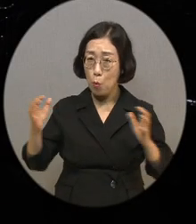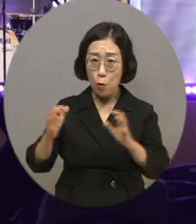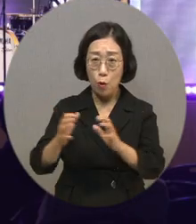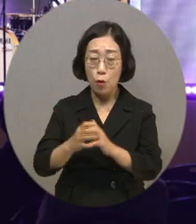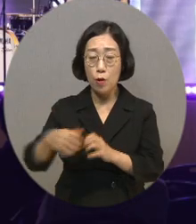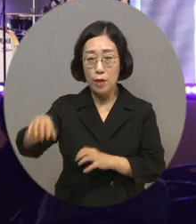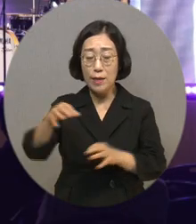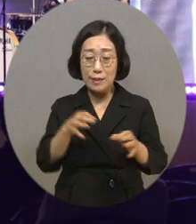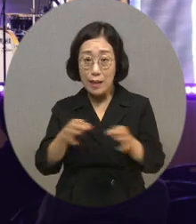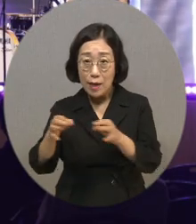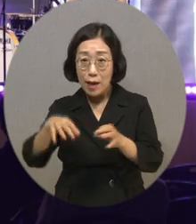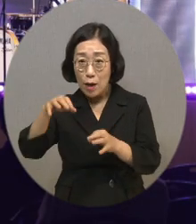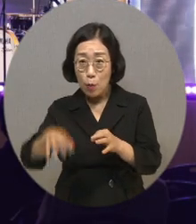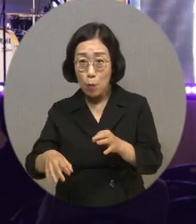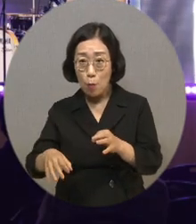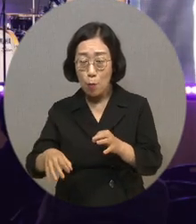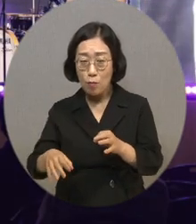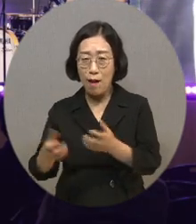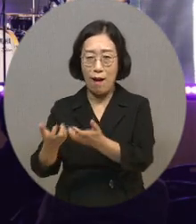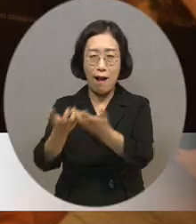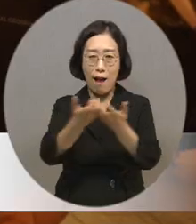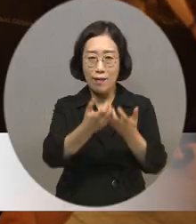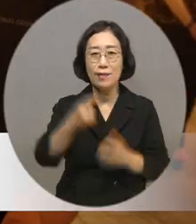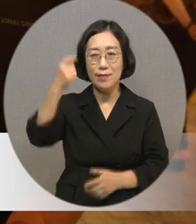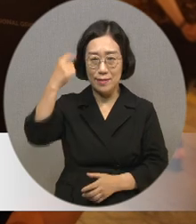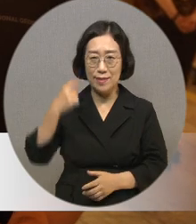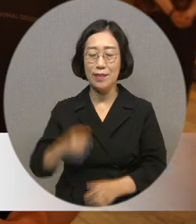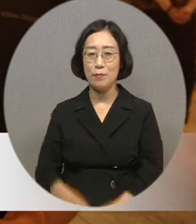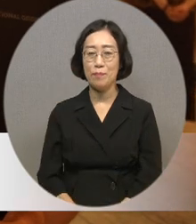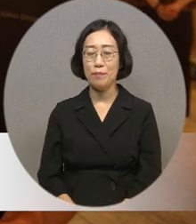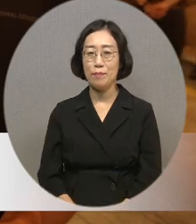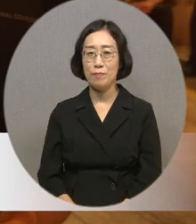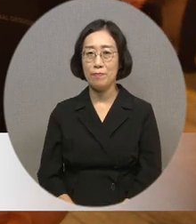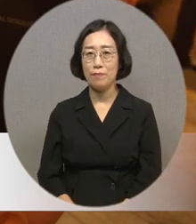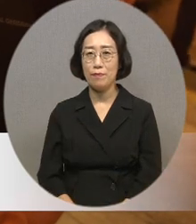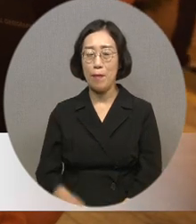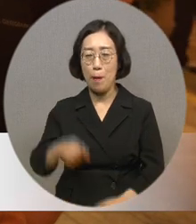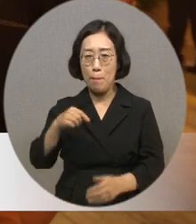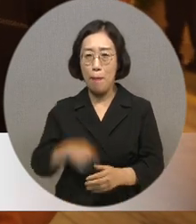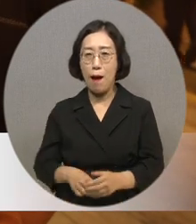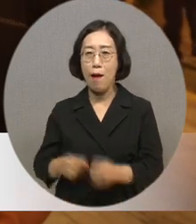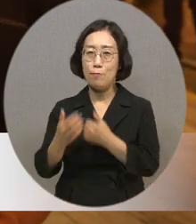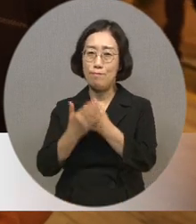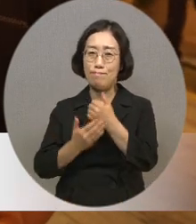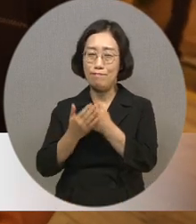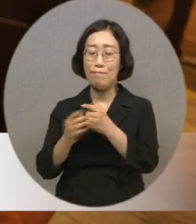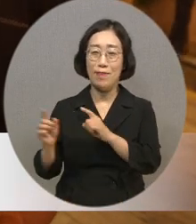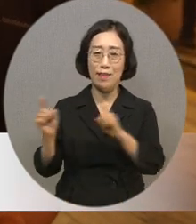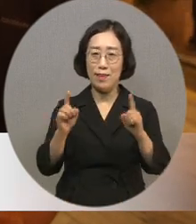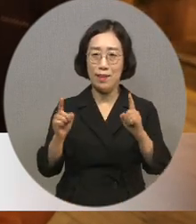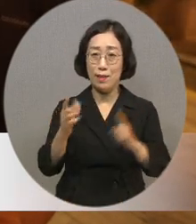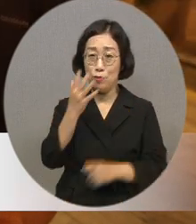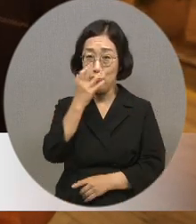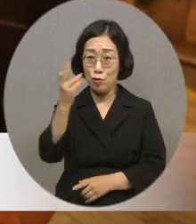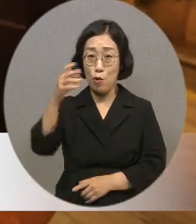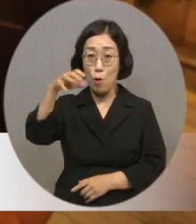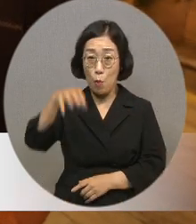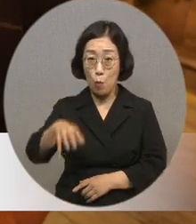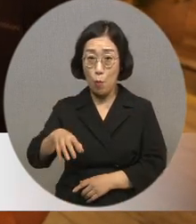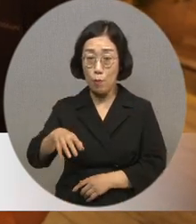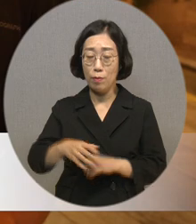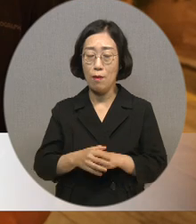원도심 상권의 활기를 되찾았습니다. 되게 힐링되고 순천에서 이런